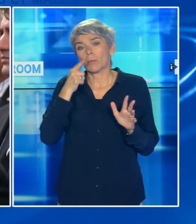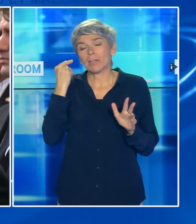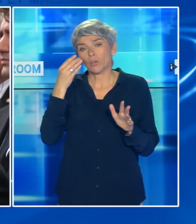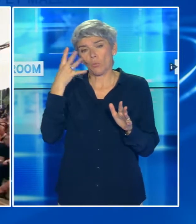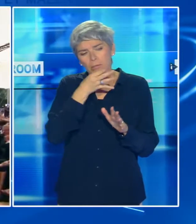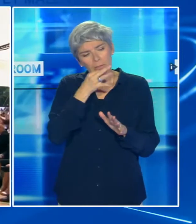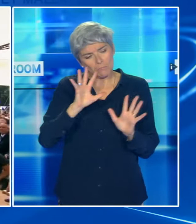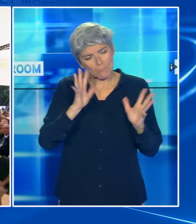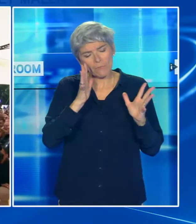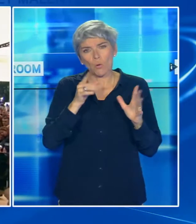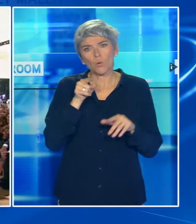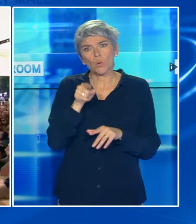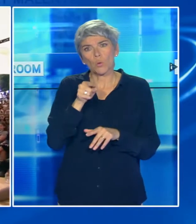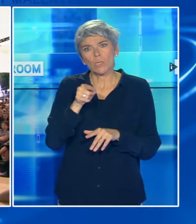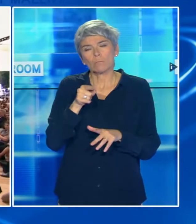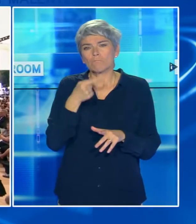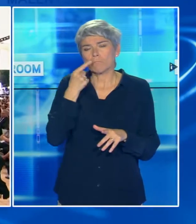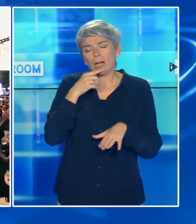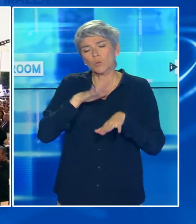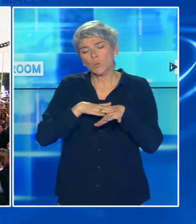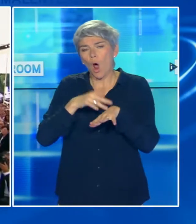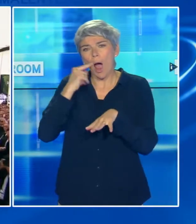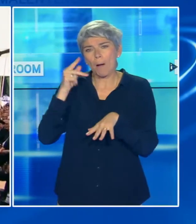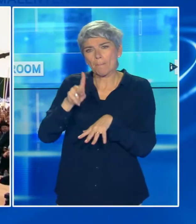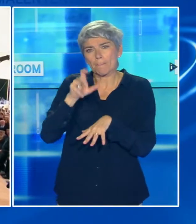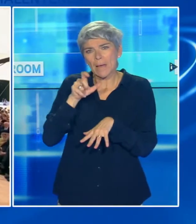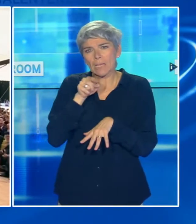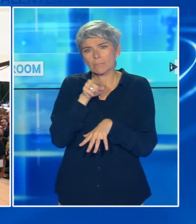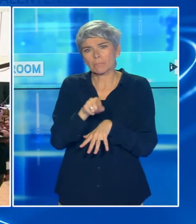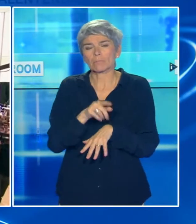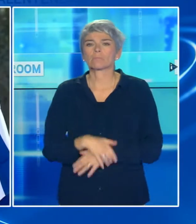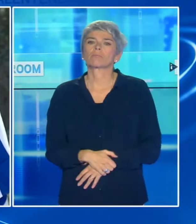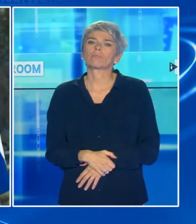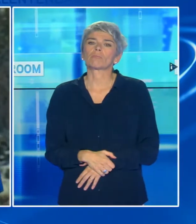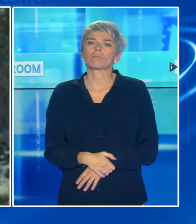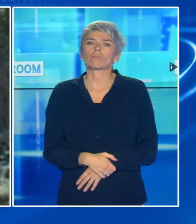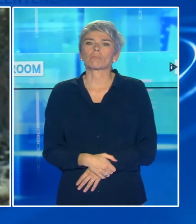Obama. Lui est revenu sur l'homme de paix qu'était Shimon Peres. Il